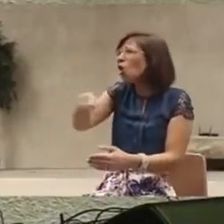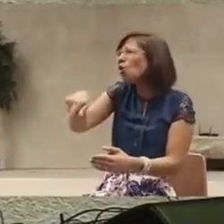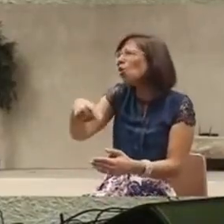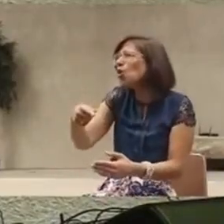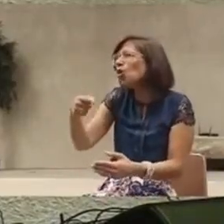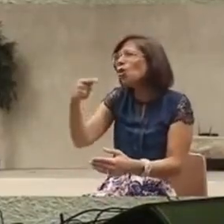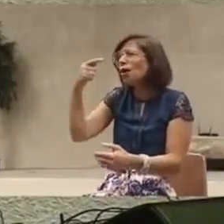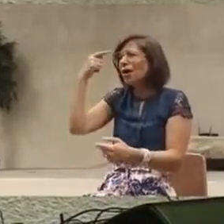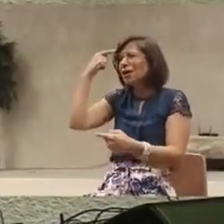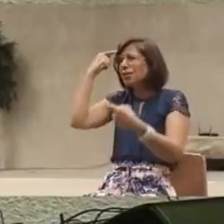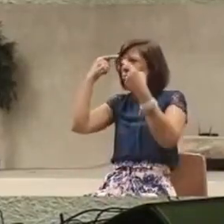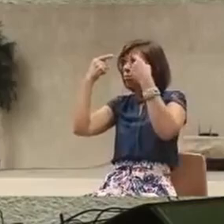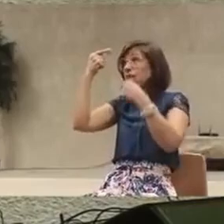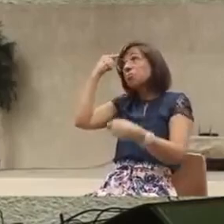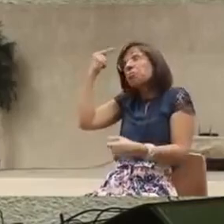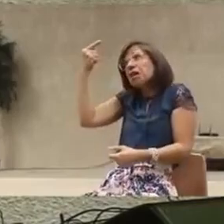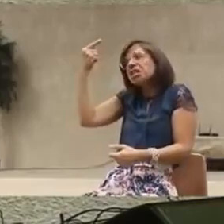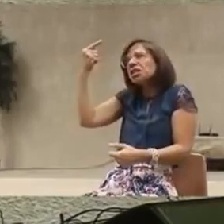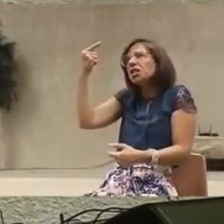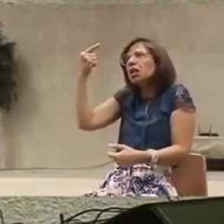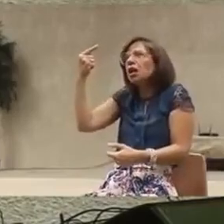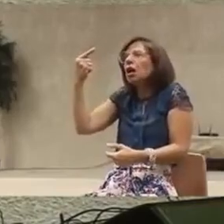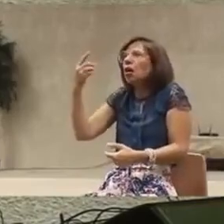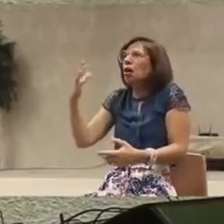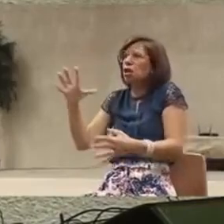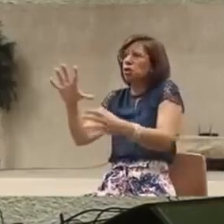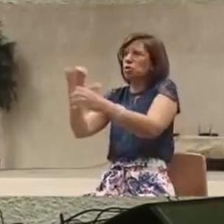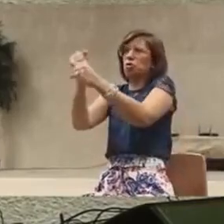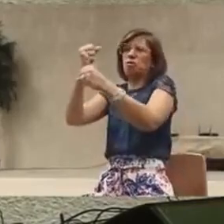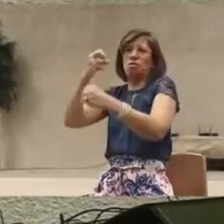tristement. Mais Jésus,